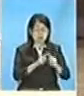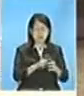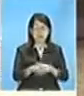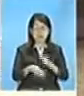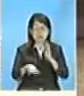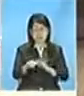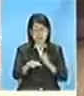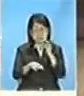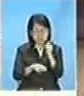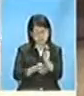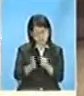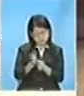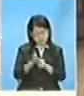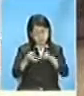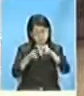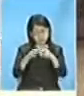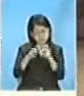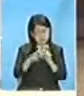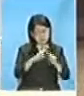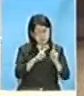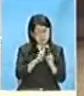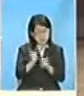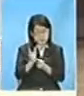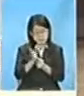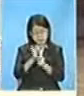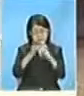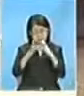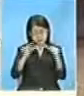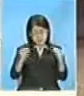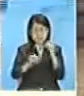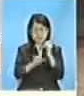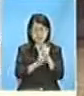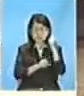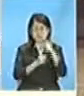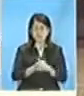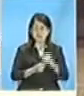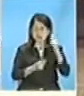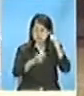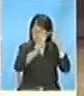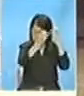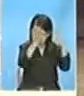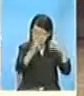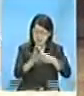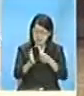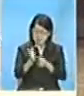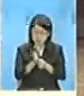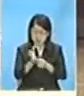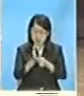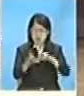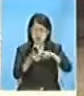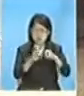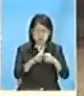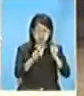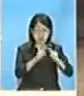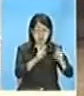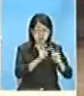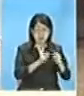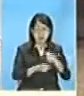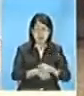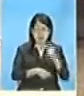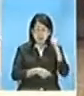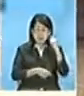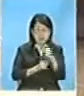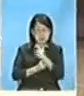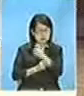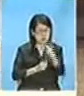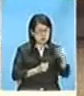ถตีโจทย์ปัญหาให้แตกแก้ปัญหาให้ตรงจุดและมีความคิดสร้างสรรค์ในการแก้ปัญหาหามุมมองที่เป็นบวกใน